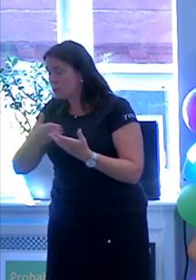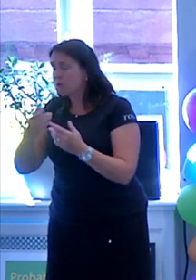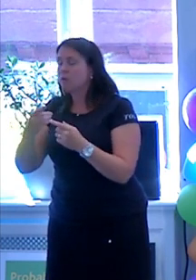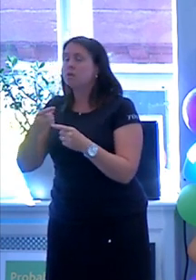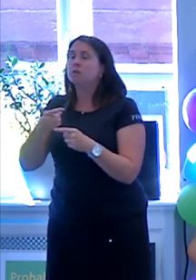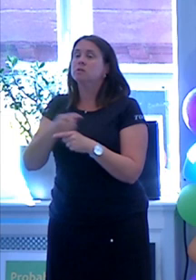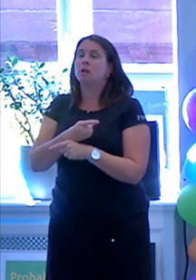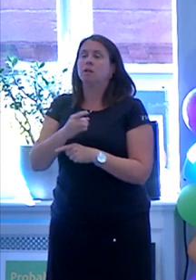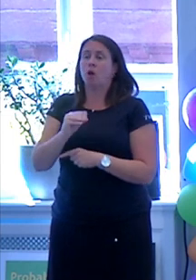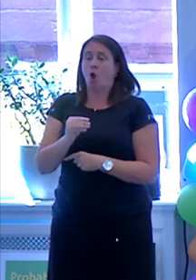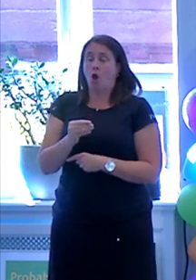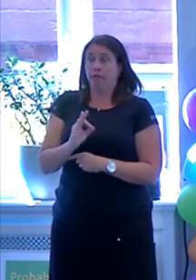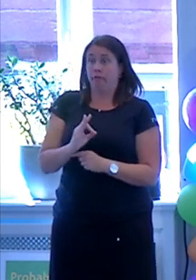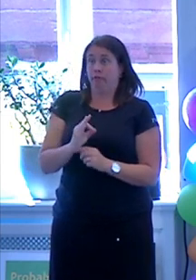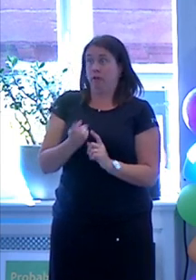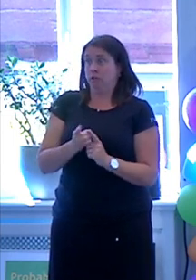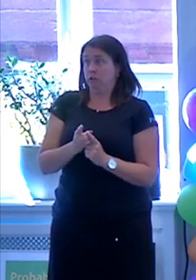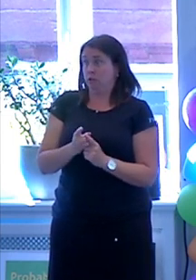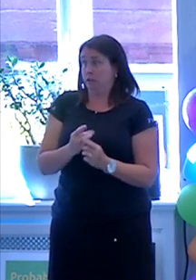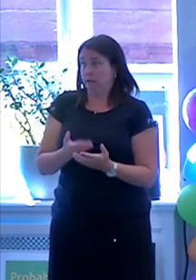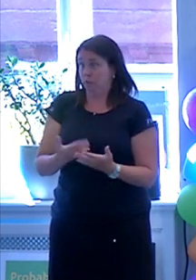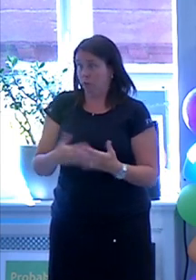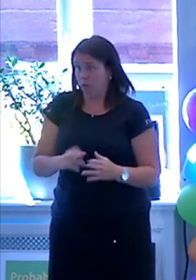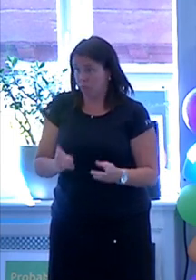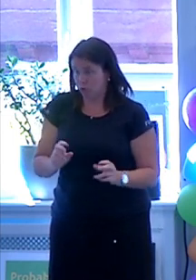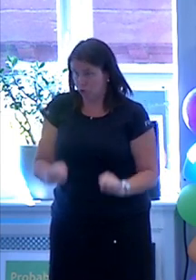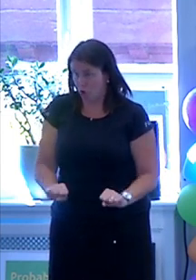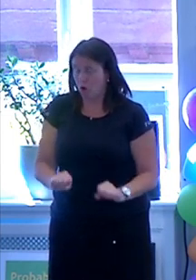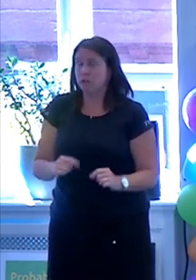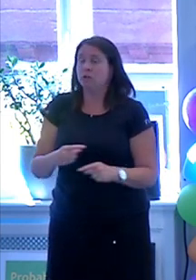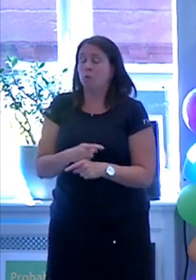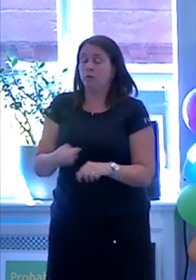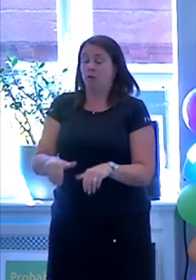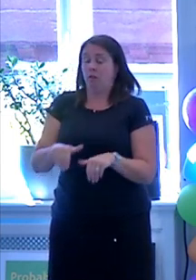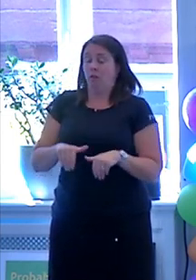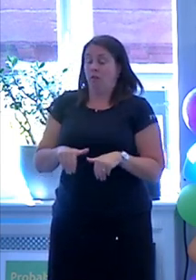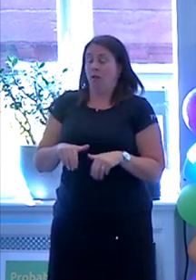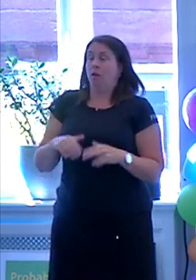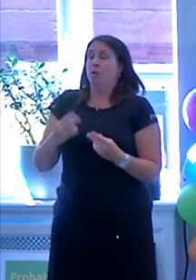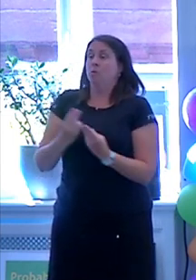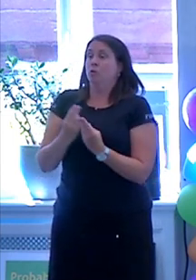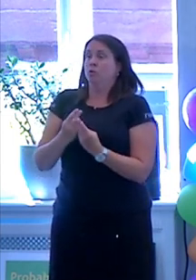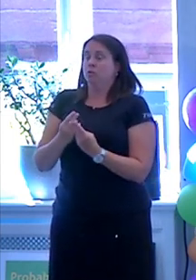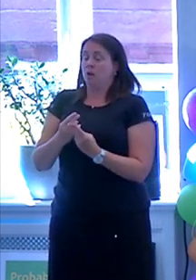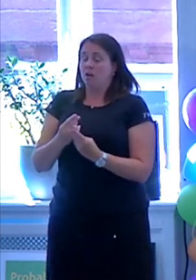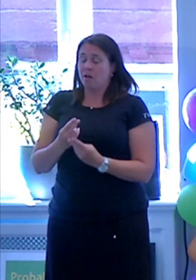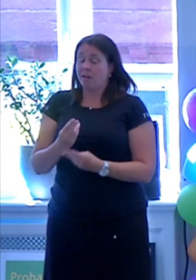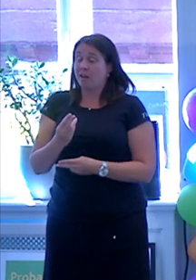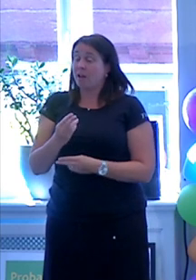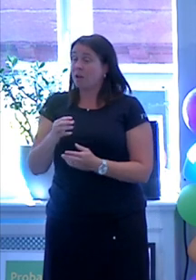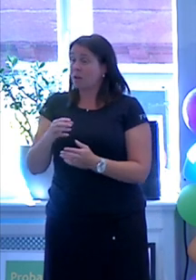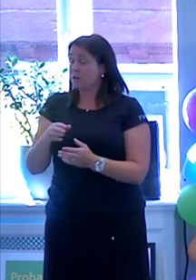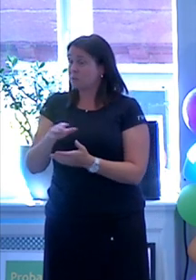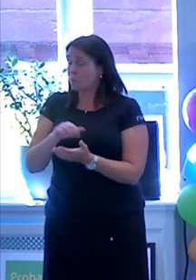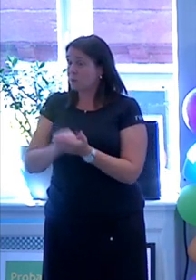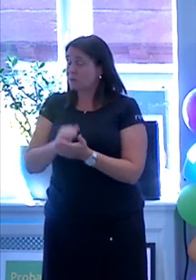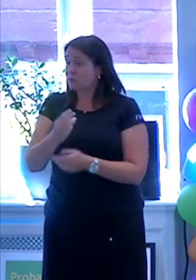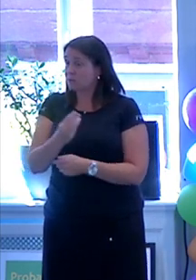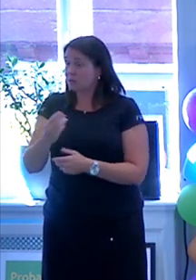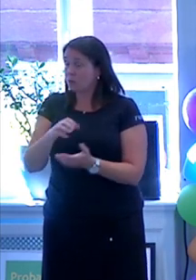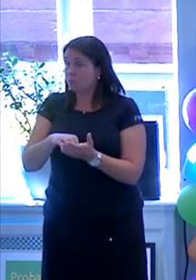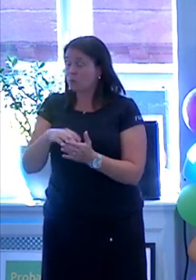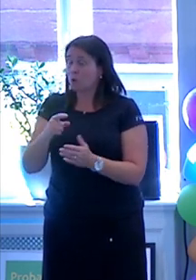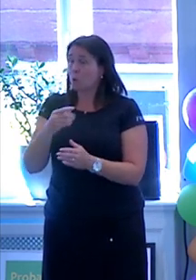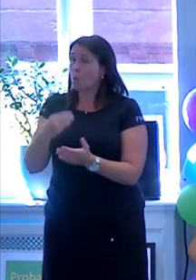ska och dessutom drar sig tillbaka från vissa områden kostar Skånes 33 kommuner uppemot 500 miljoner